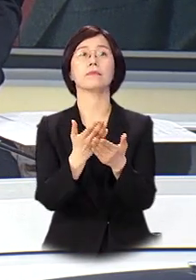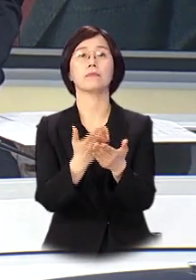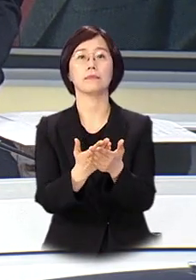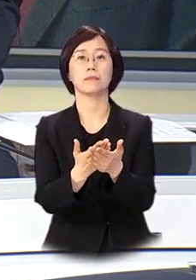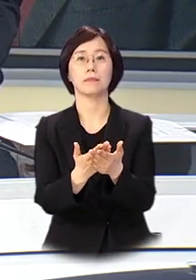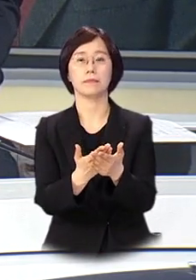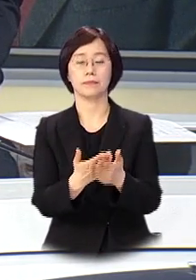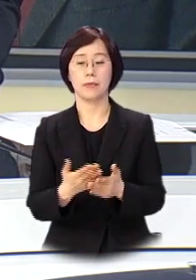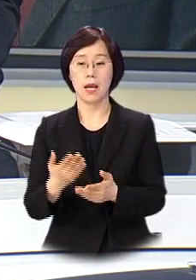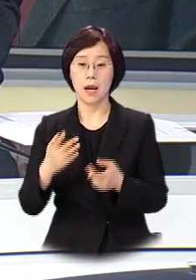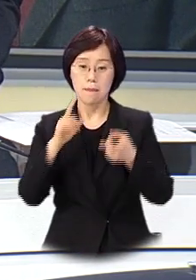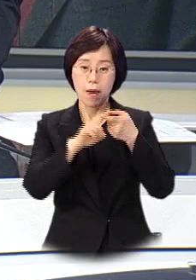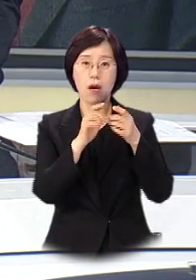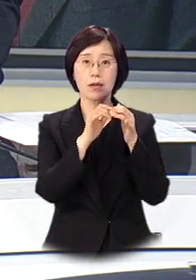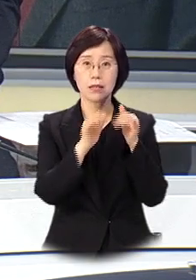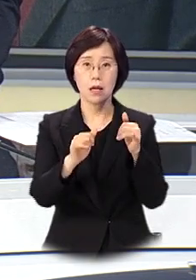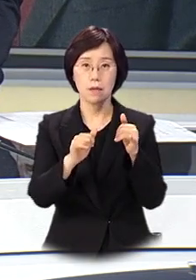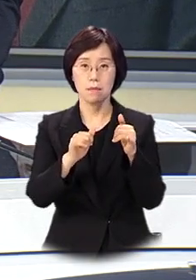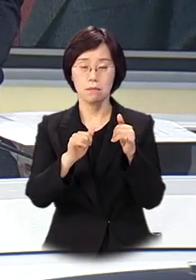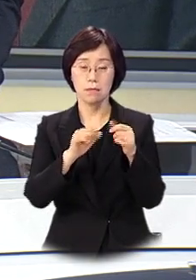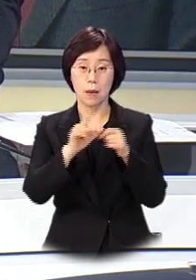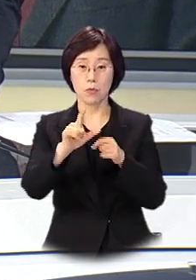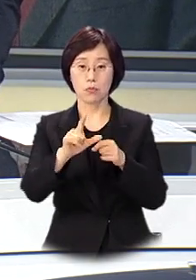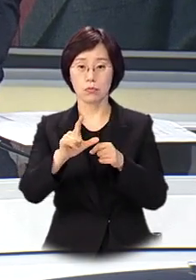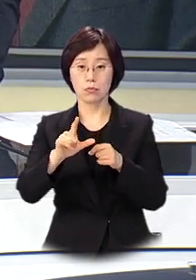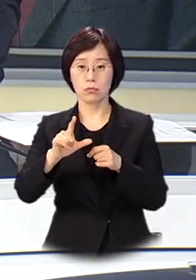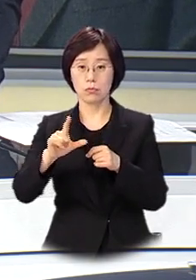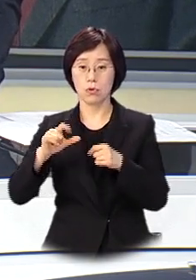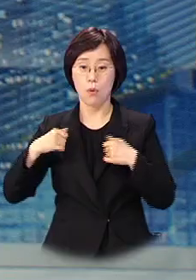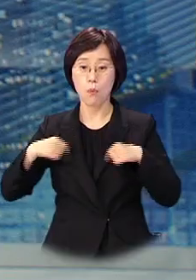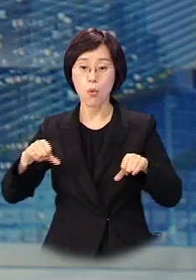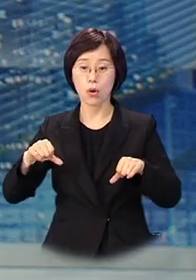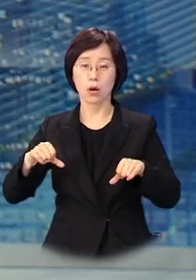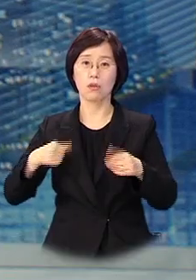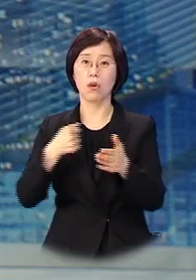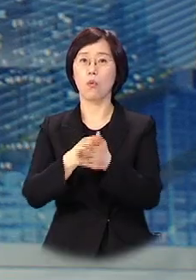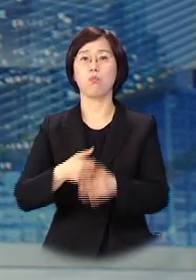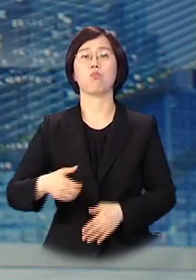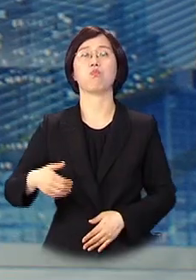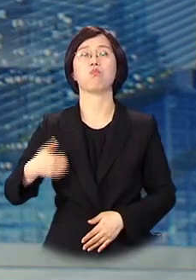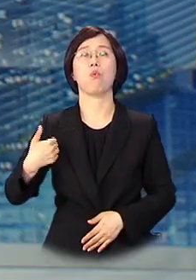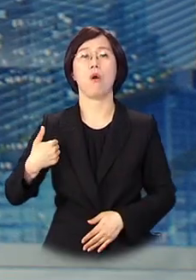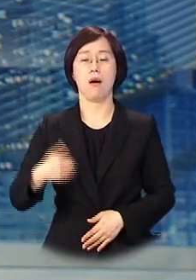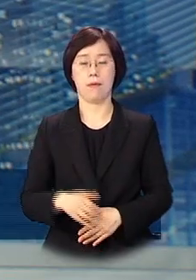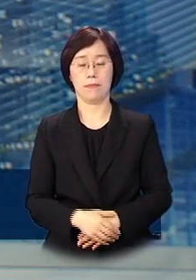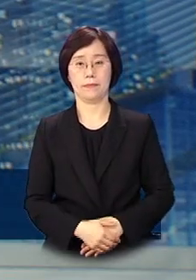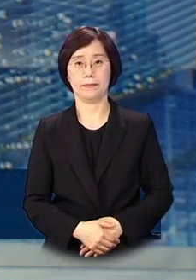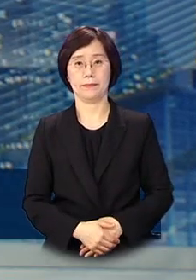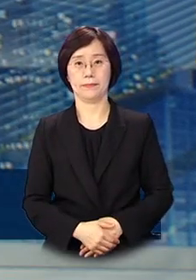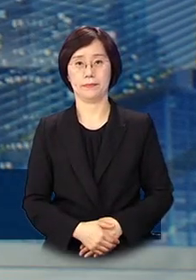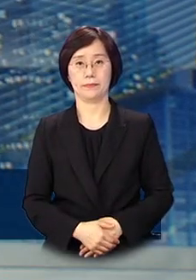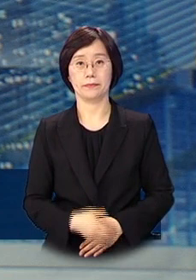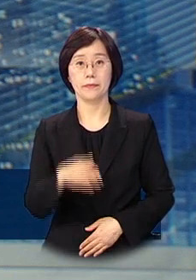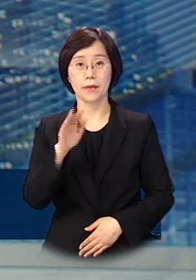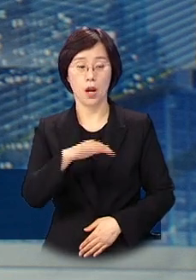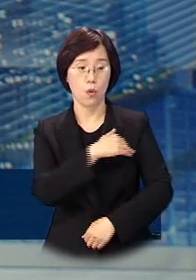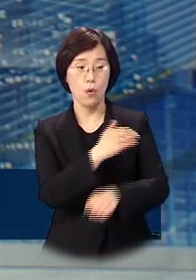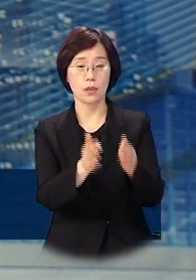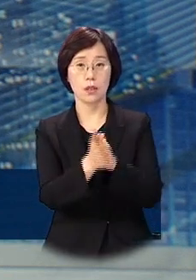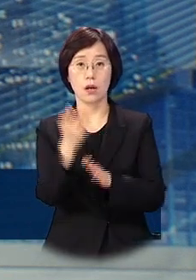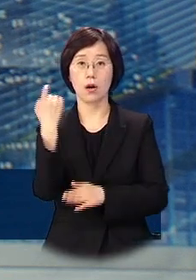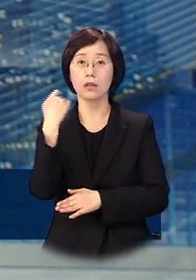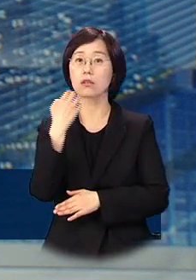네, 대부분의 참모진들은 사전에 권 시장이 불출마를 결심한 사실을 모르고 있었던 것으로 파악됐습니다. 다만 권 시장은